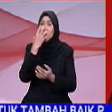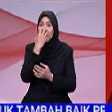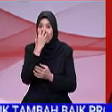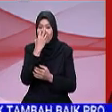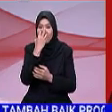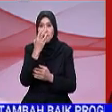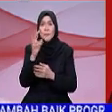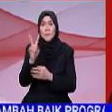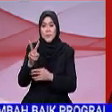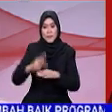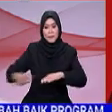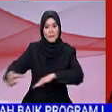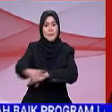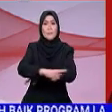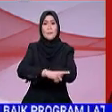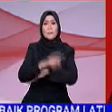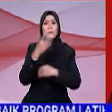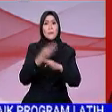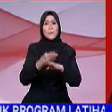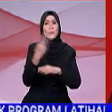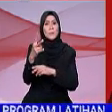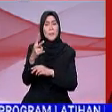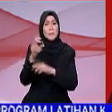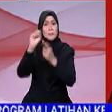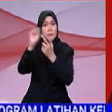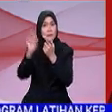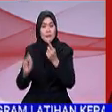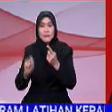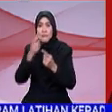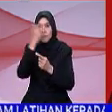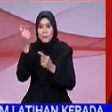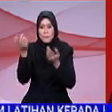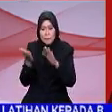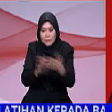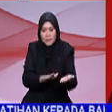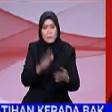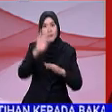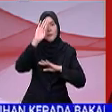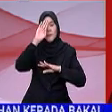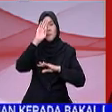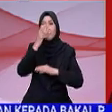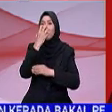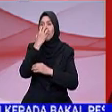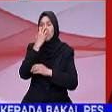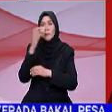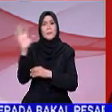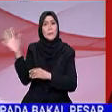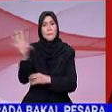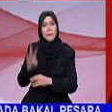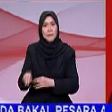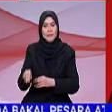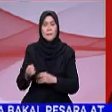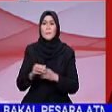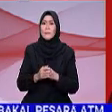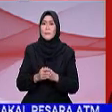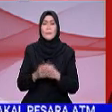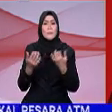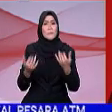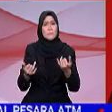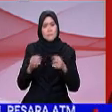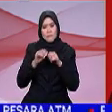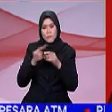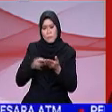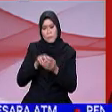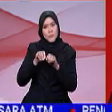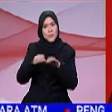di dua ladang di Batu 12 Sandakan telah mati akibat wabak demam babi Afrika ASF. Dakwaan tersebut yang